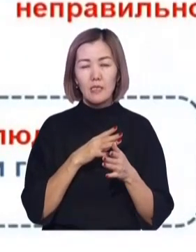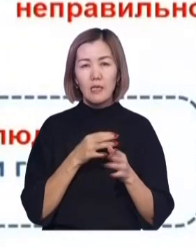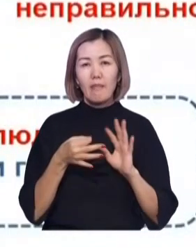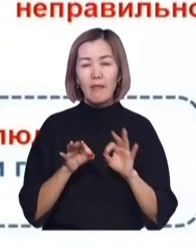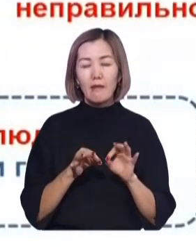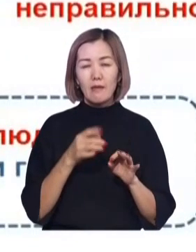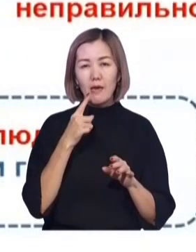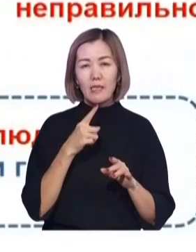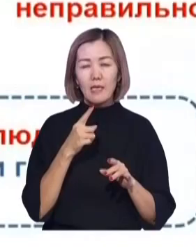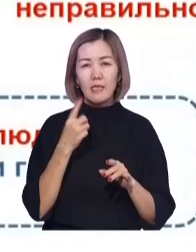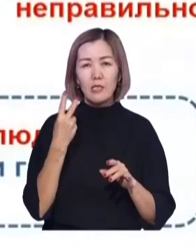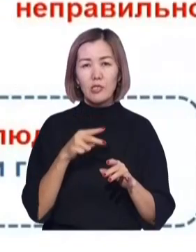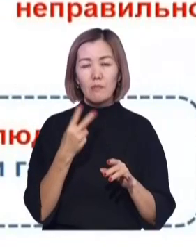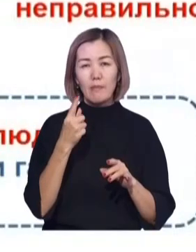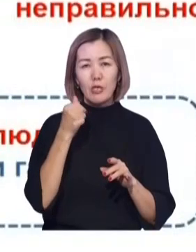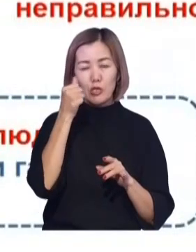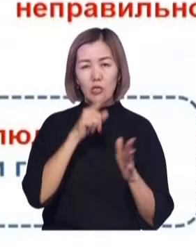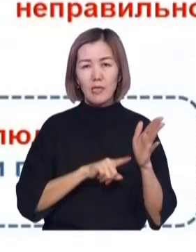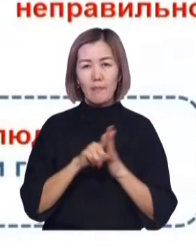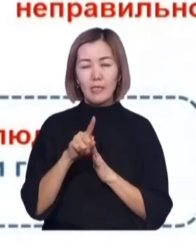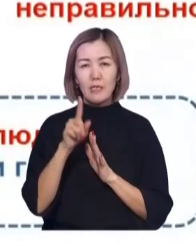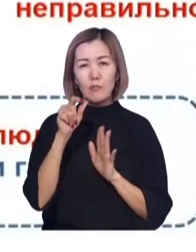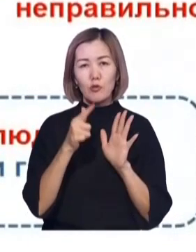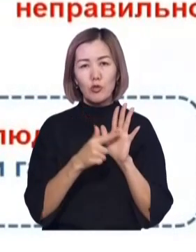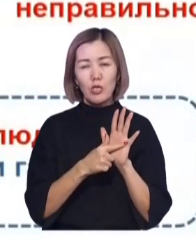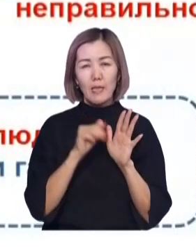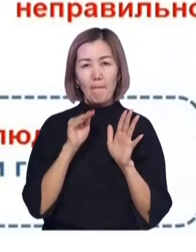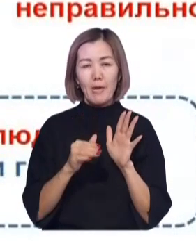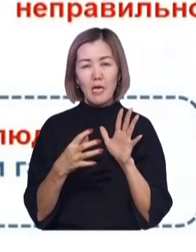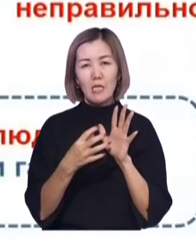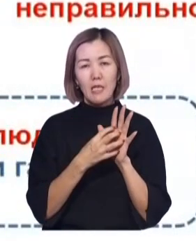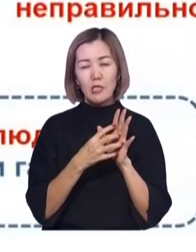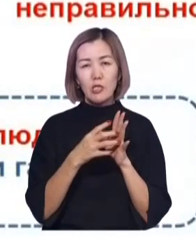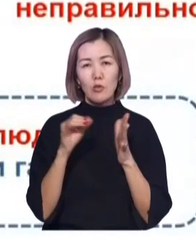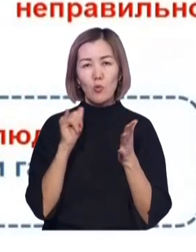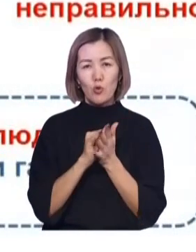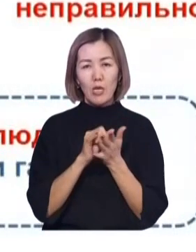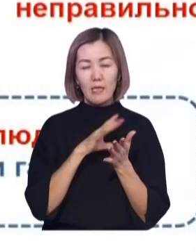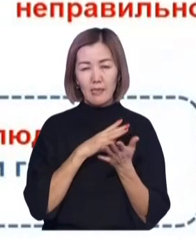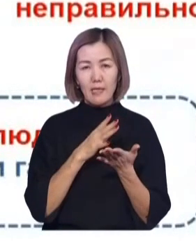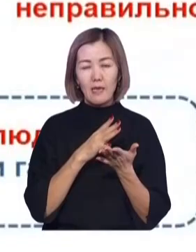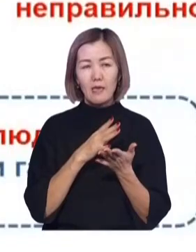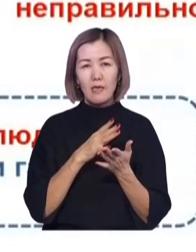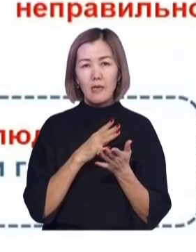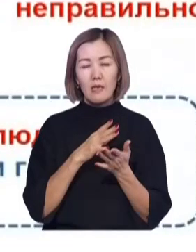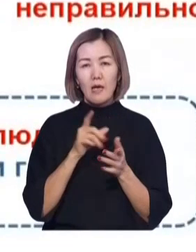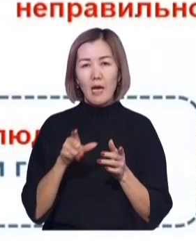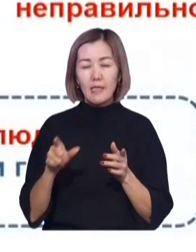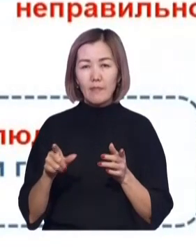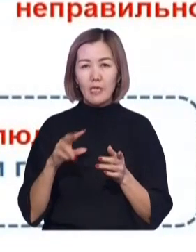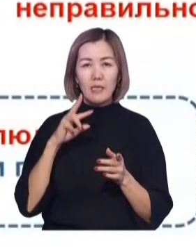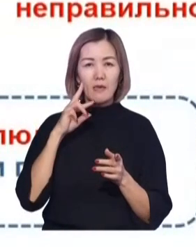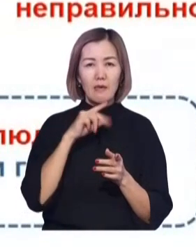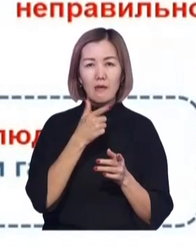Нақтырақ айтқанда, 2021 жылдан бері 107 мыңнан астам датчик орнатылды. Олар адамды улы газдан болатын